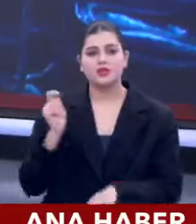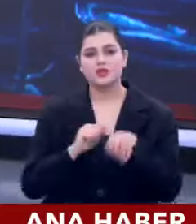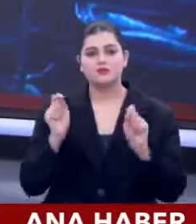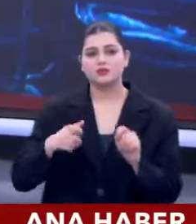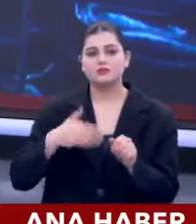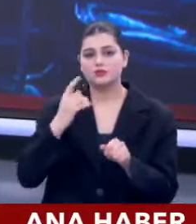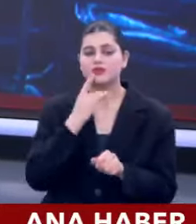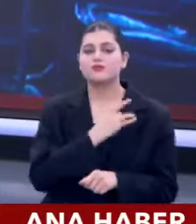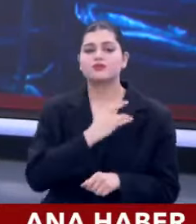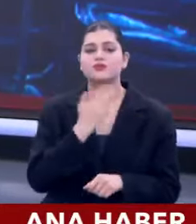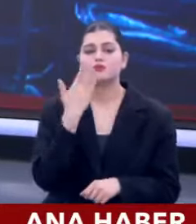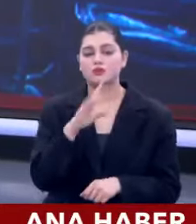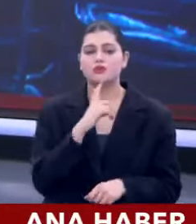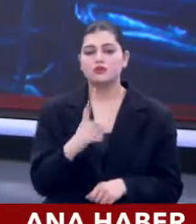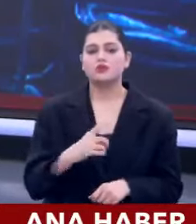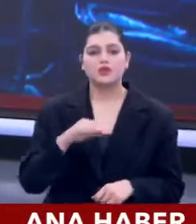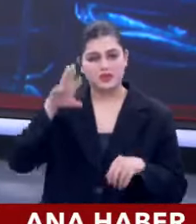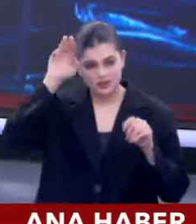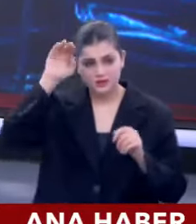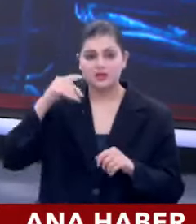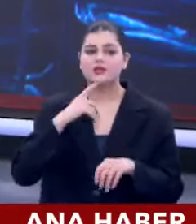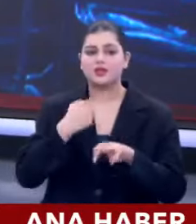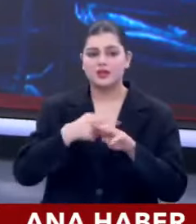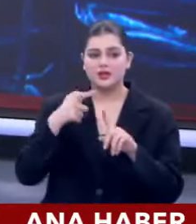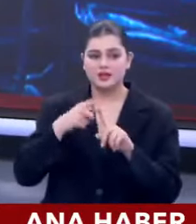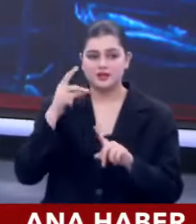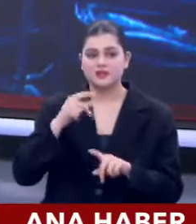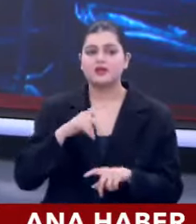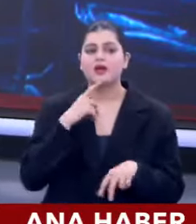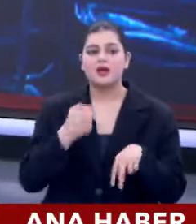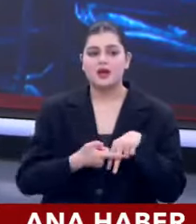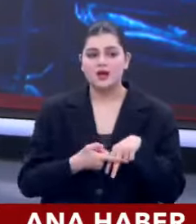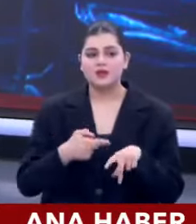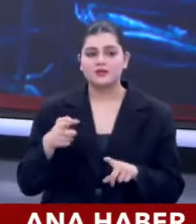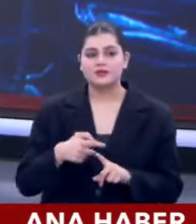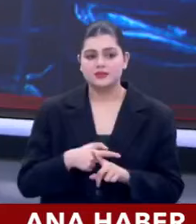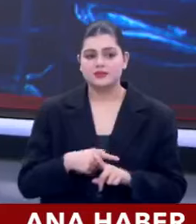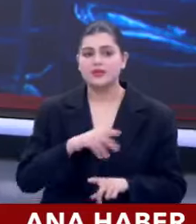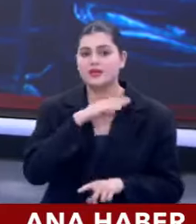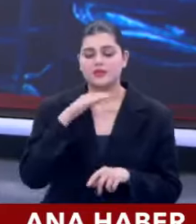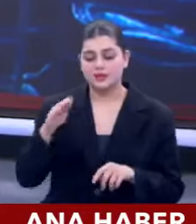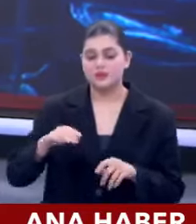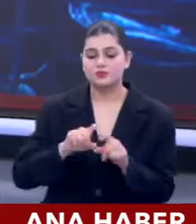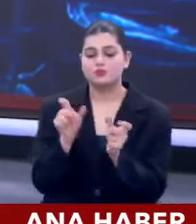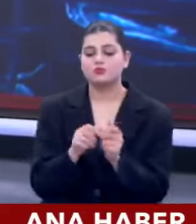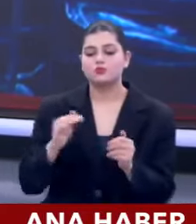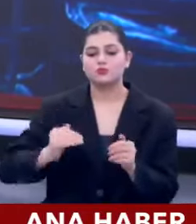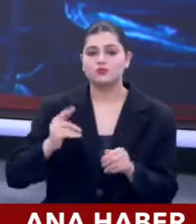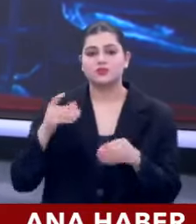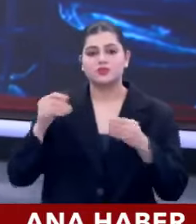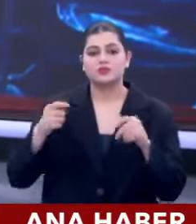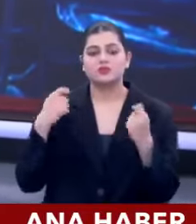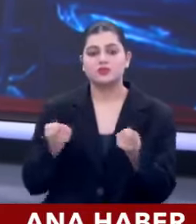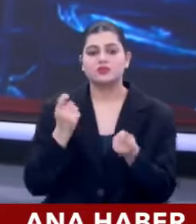bu söz konusu Vicdansızlar eşek etiyle at etiyle sucuk yapıp vatandaşa Gel bak burada ucuz Sucuk var diyerek bunu satmaya